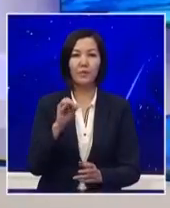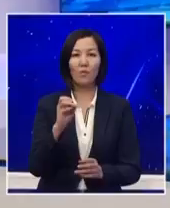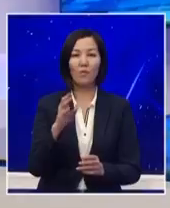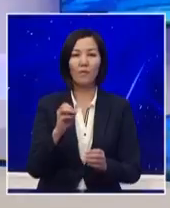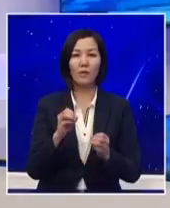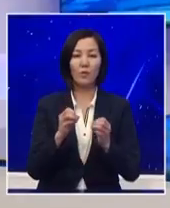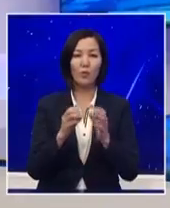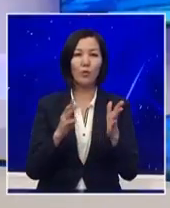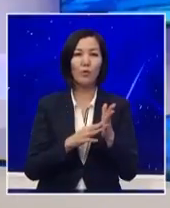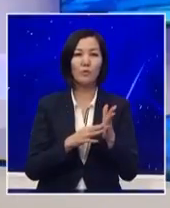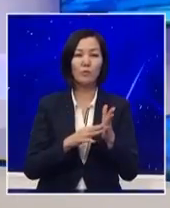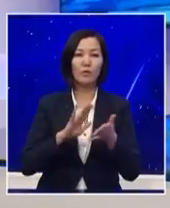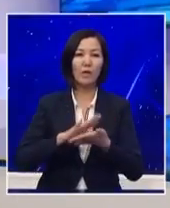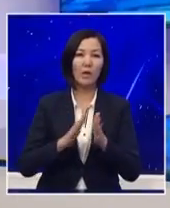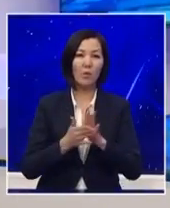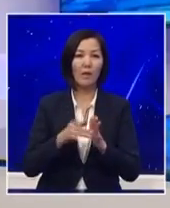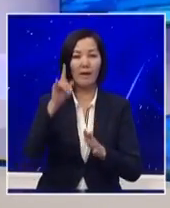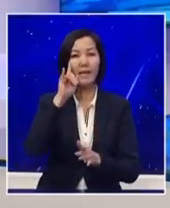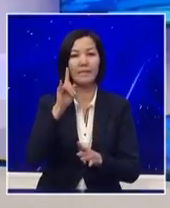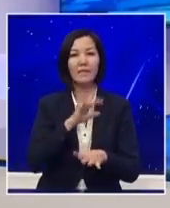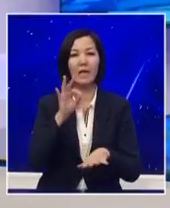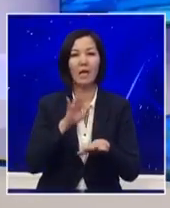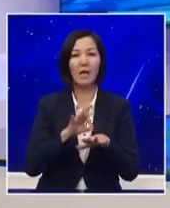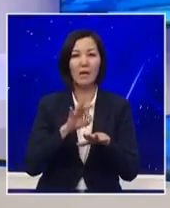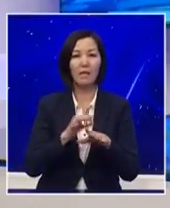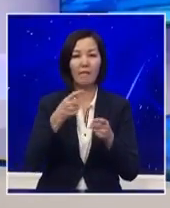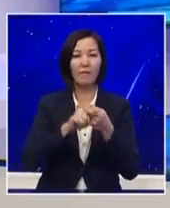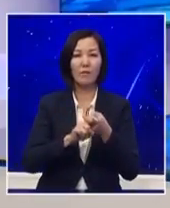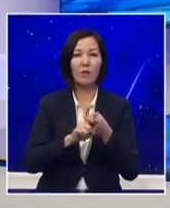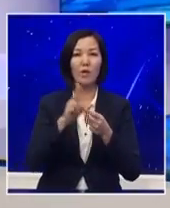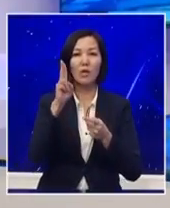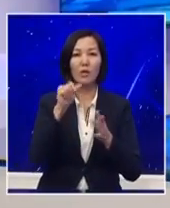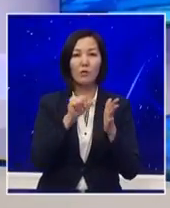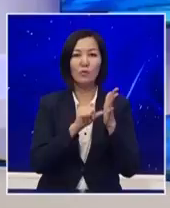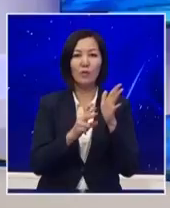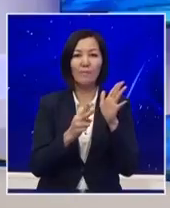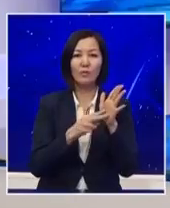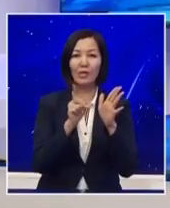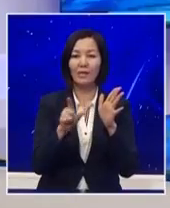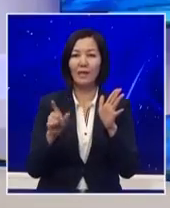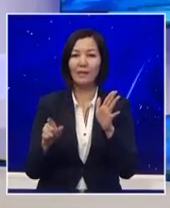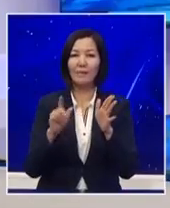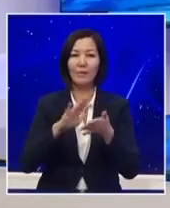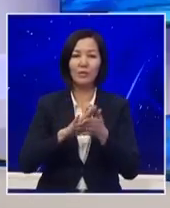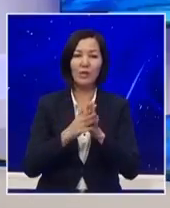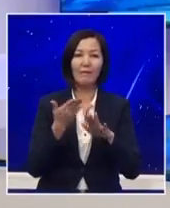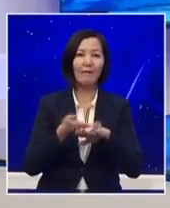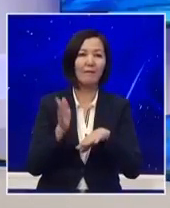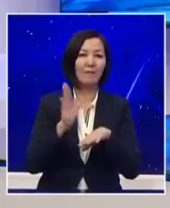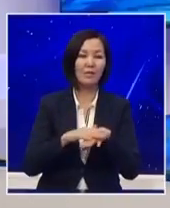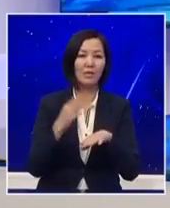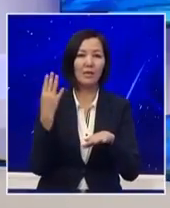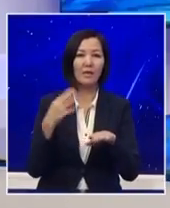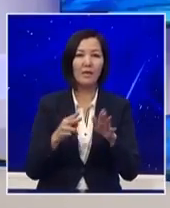COVID-19 бойынша елдегі ахуал. Қазақстанда коронавирус инфекциясының жұқтырған 267 адамның жағдайы нашар, 47 науқас